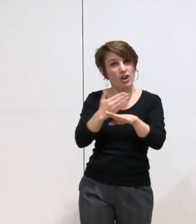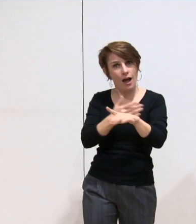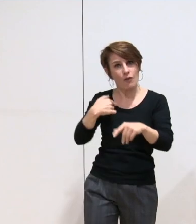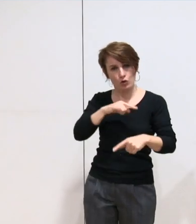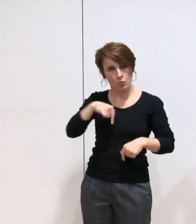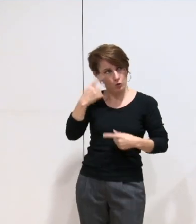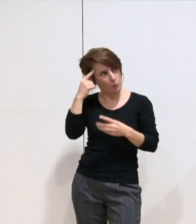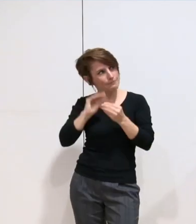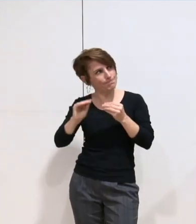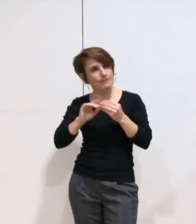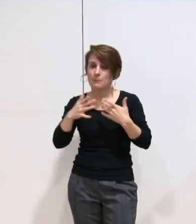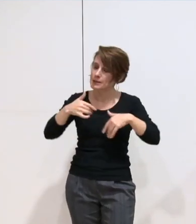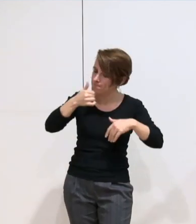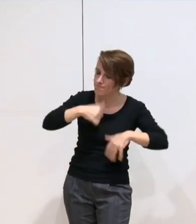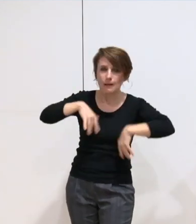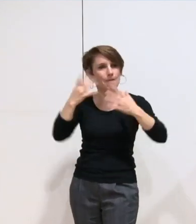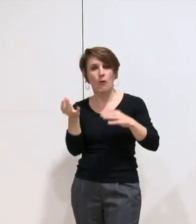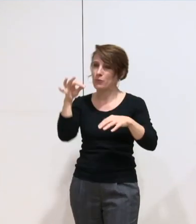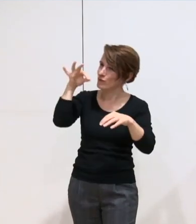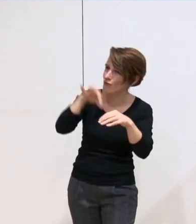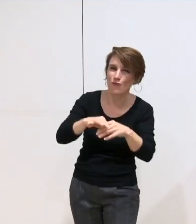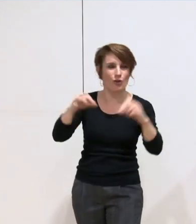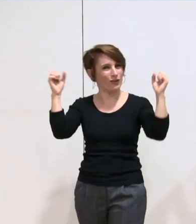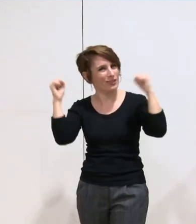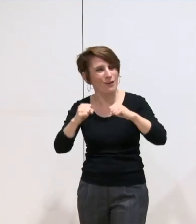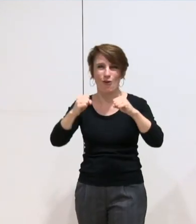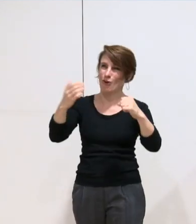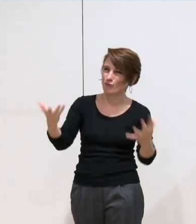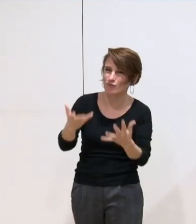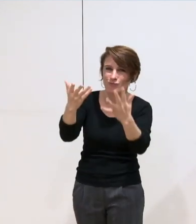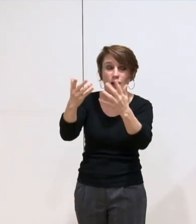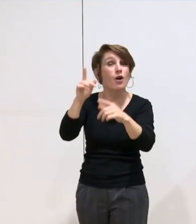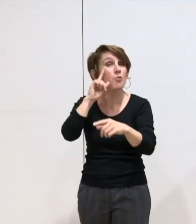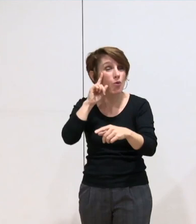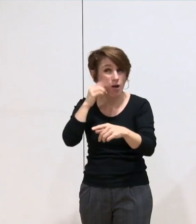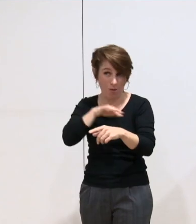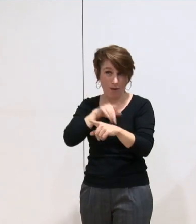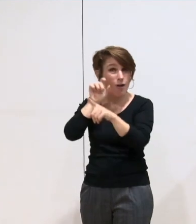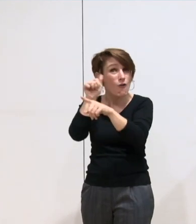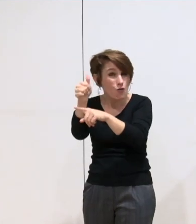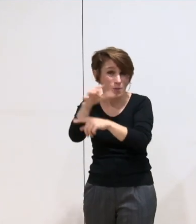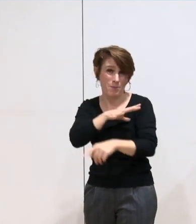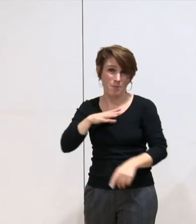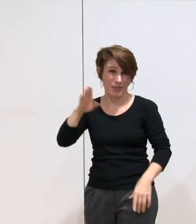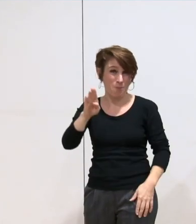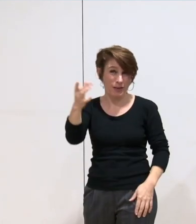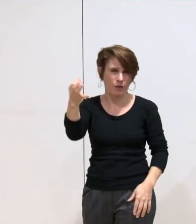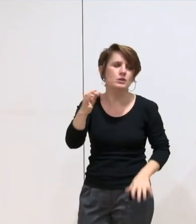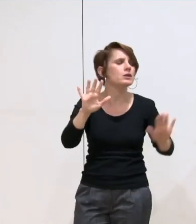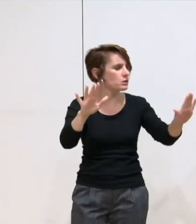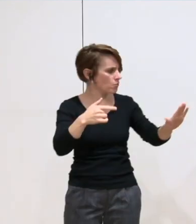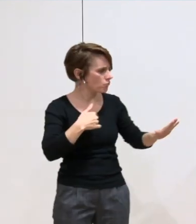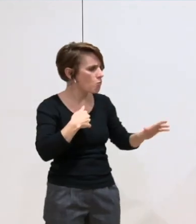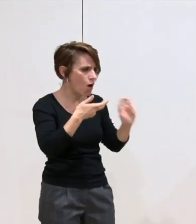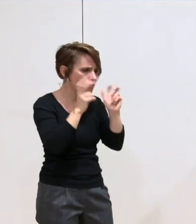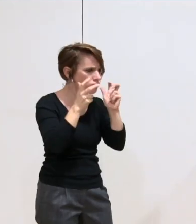moment-là. Et parce que vous aviez pris la parole, Madame Bernard, en nous disant « je serai attentive à ces questions et